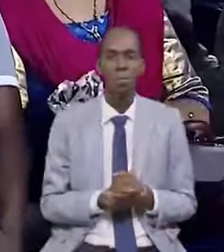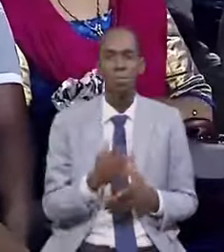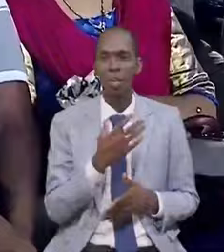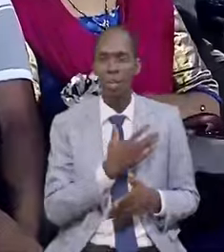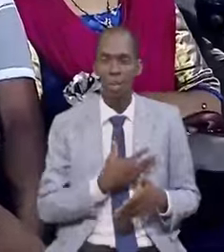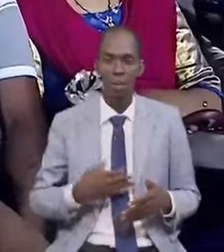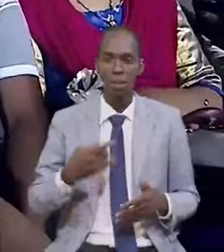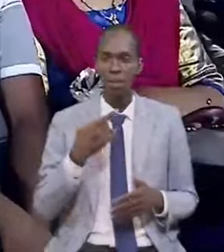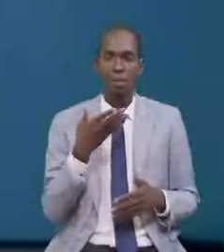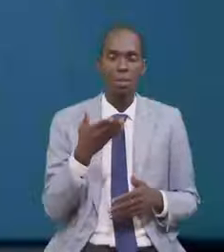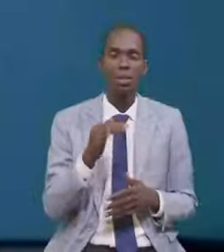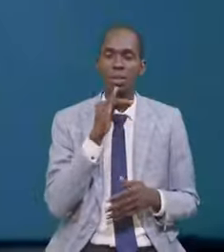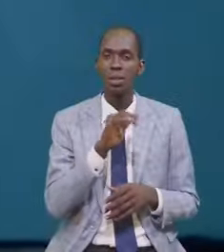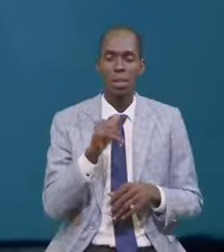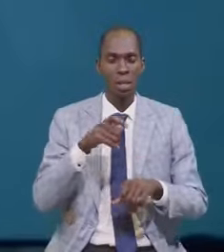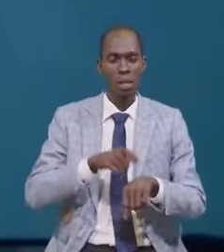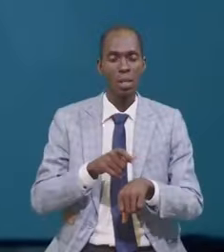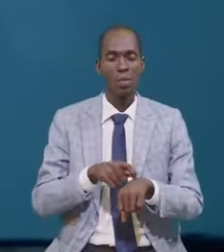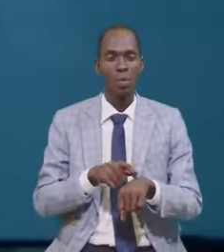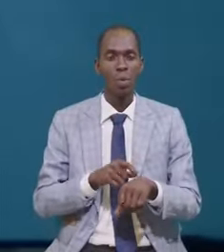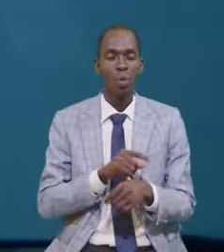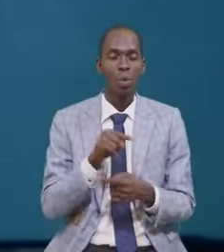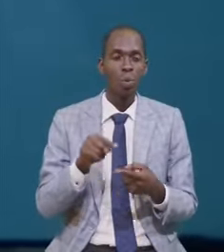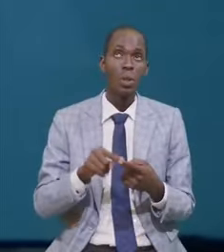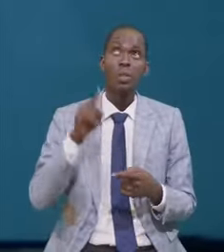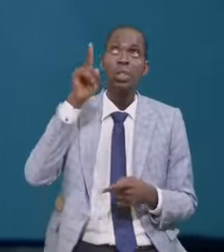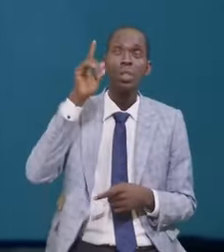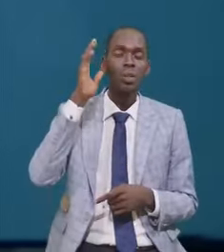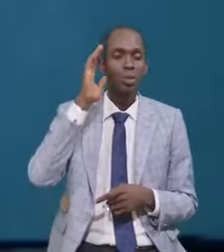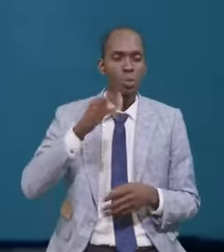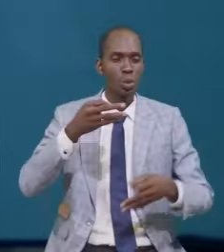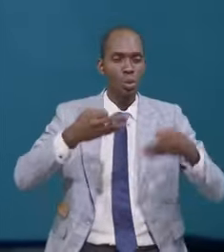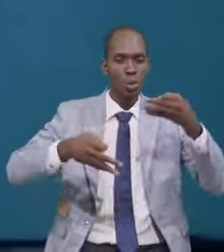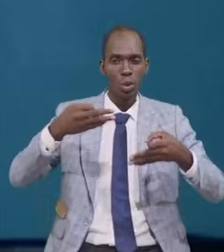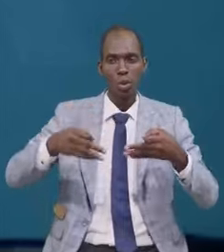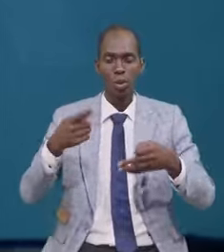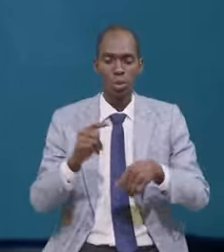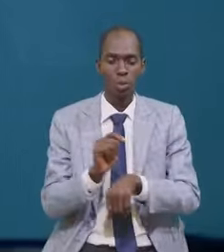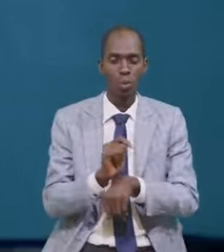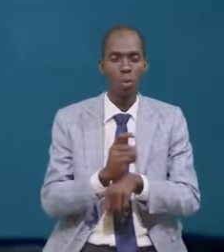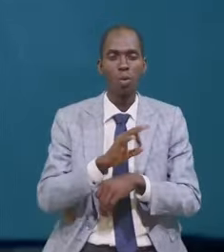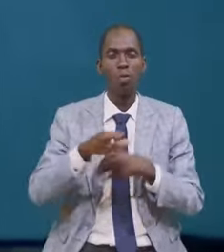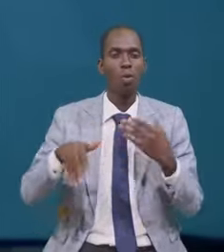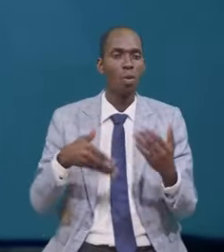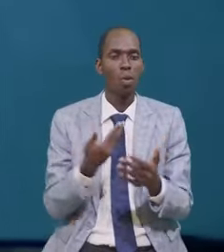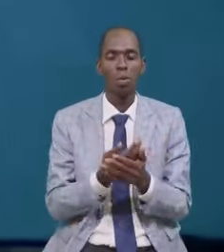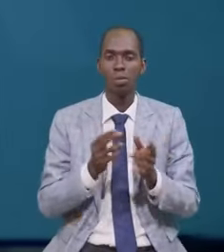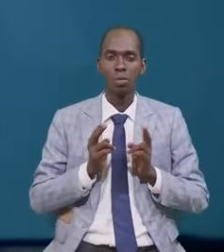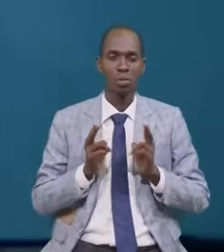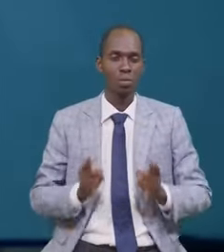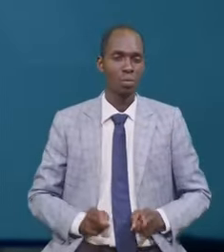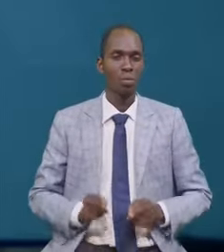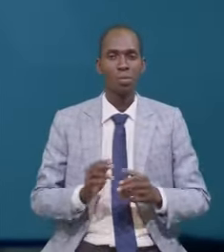time, ఆయన ఒక సమయాన్ని నిర్ణయించాడు. When he will judge the deeds of all men, ఆయన ప్రతి వారి